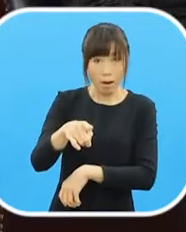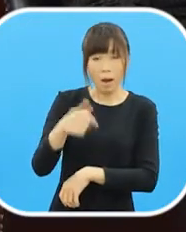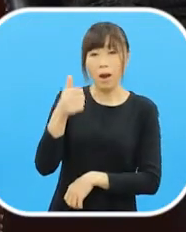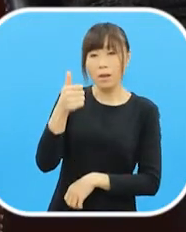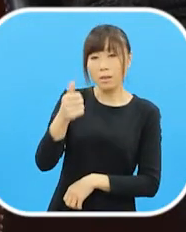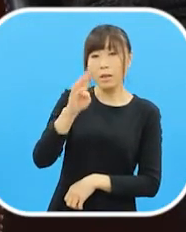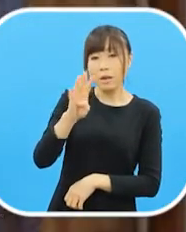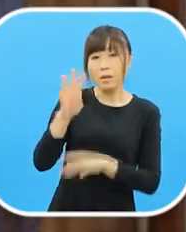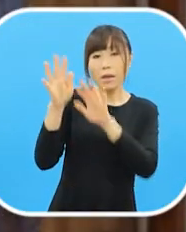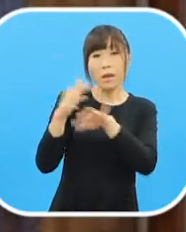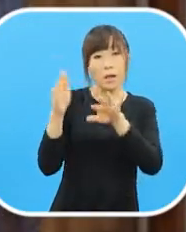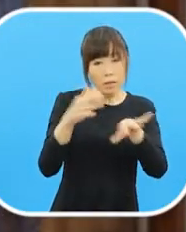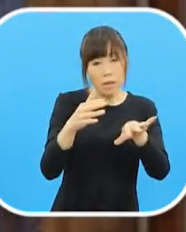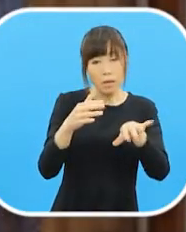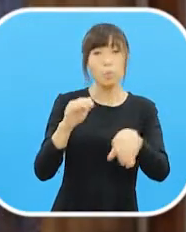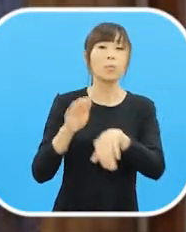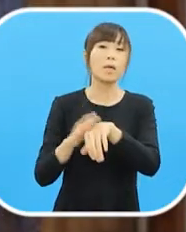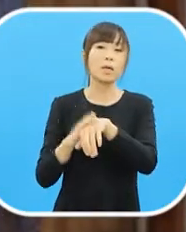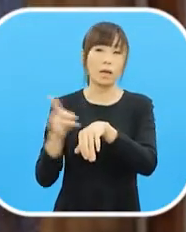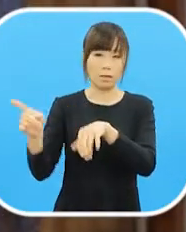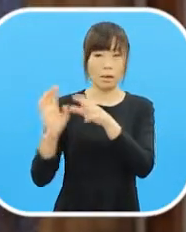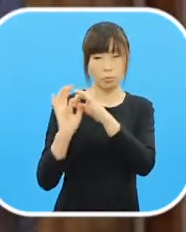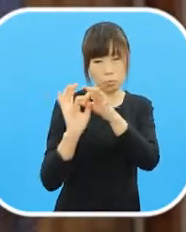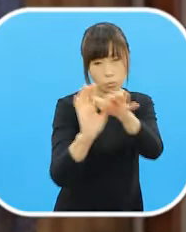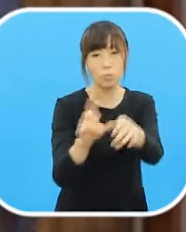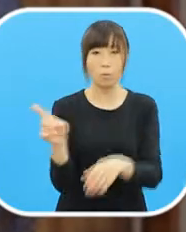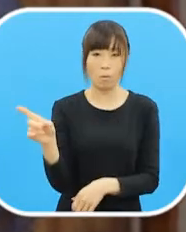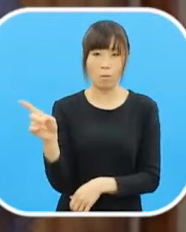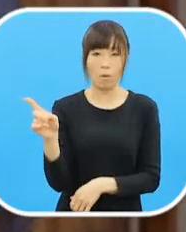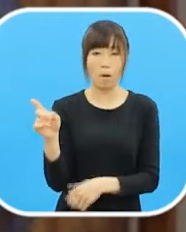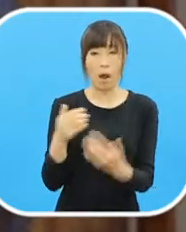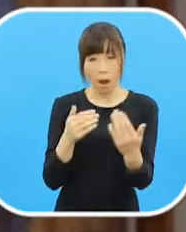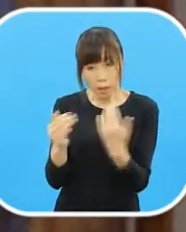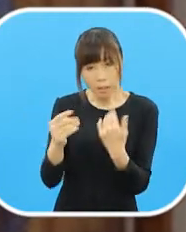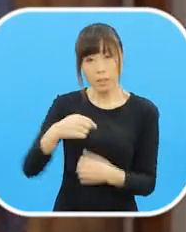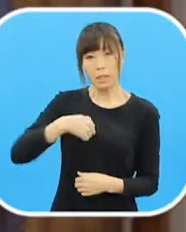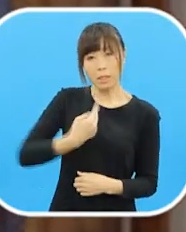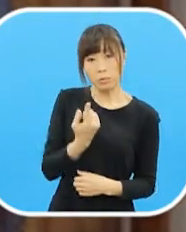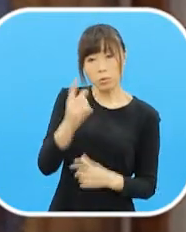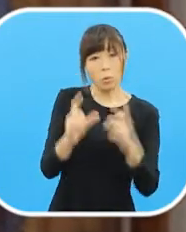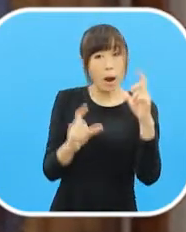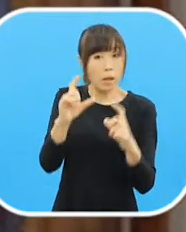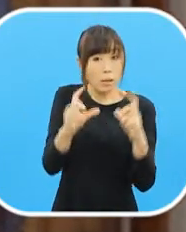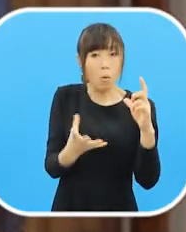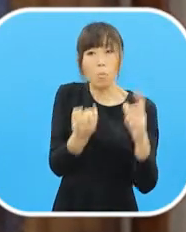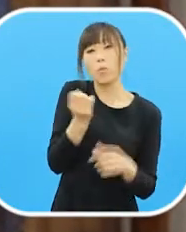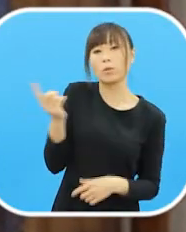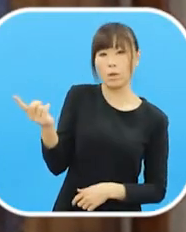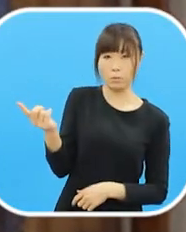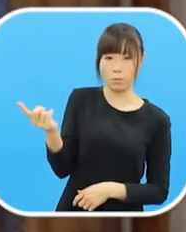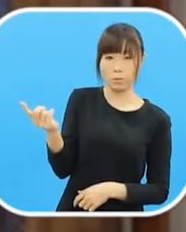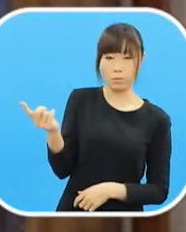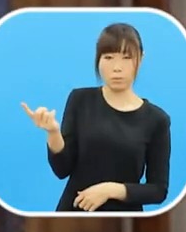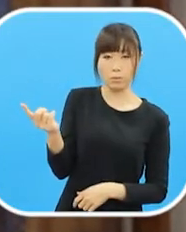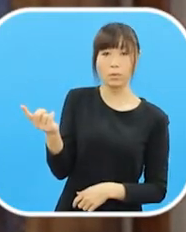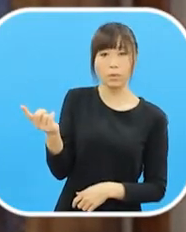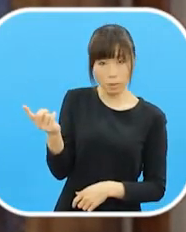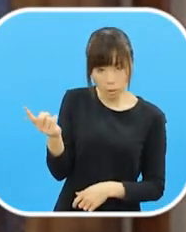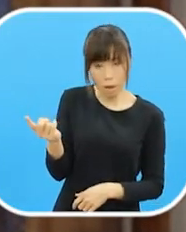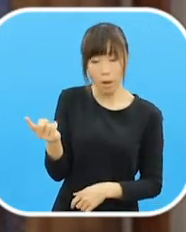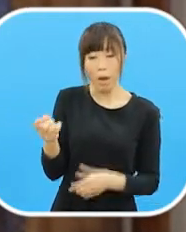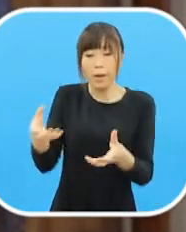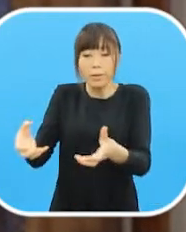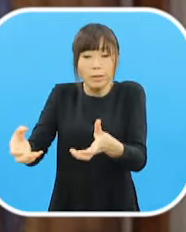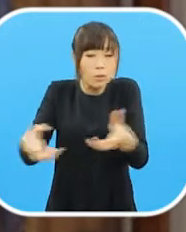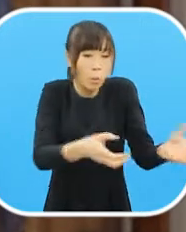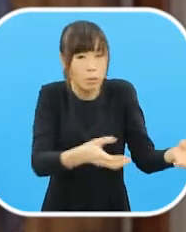っている相撲で、はっきり自分の型を持ってるんですね。だから下から入るっていう型を持っていて、寄り切